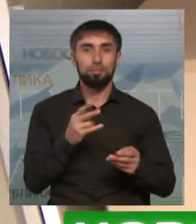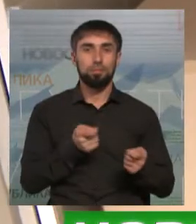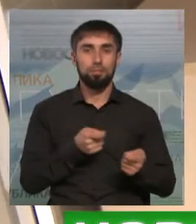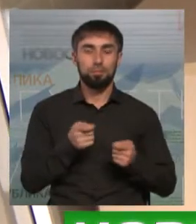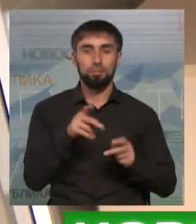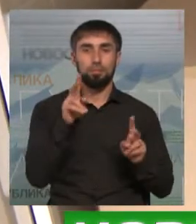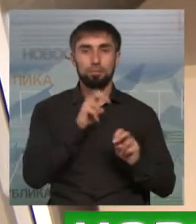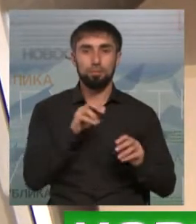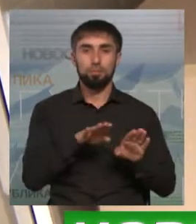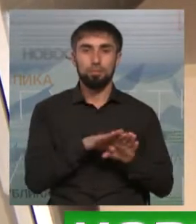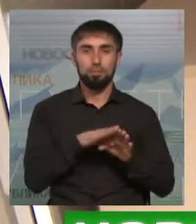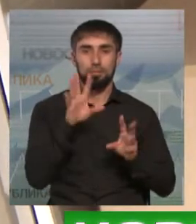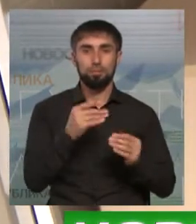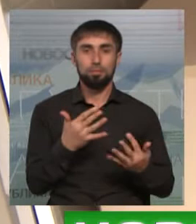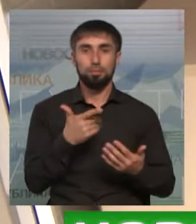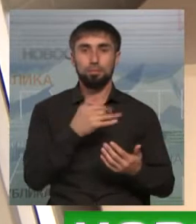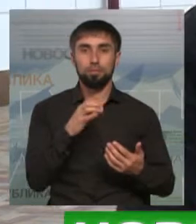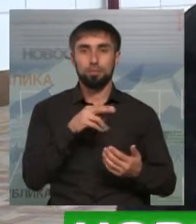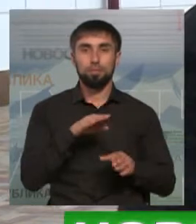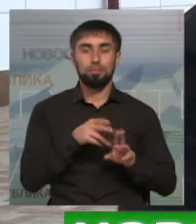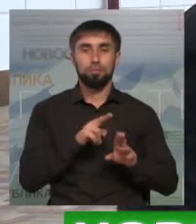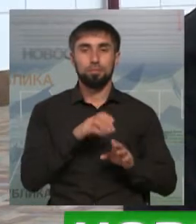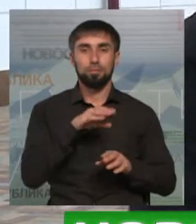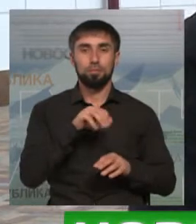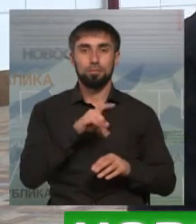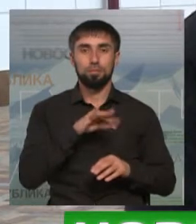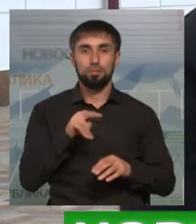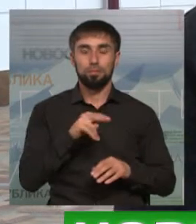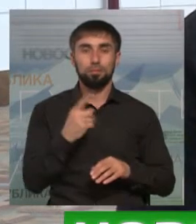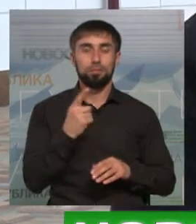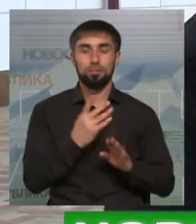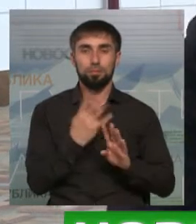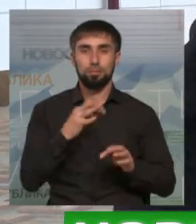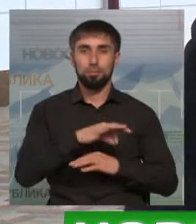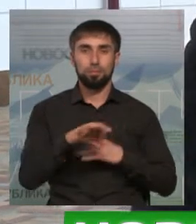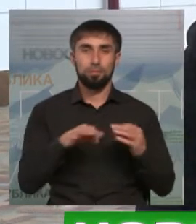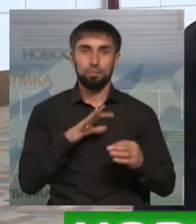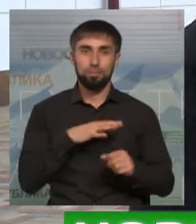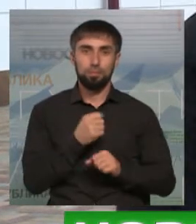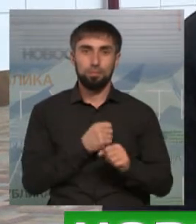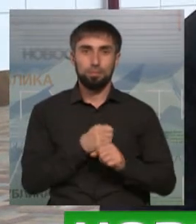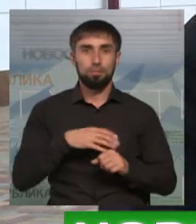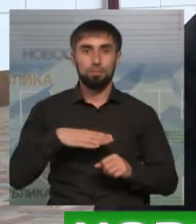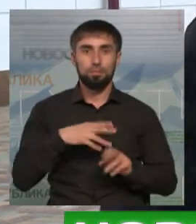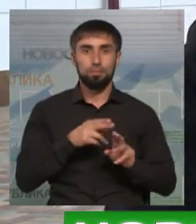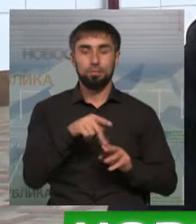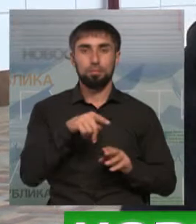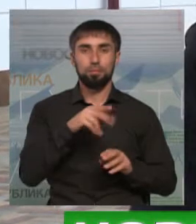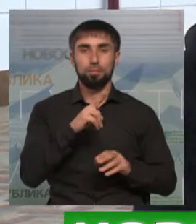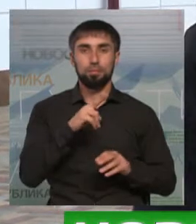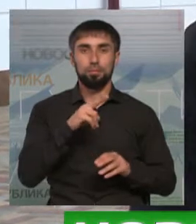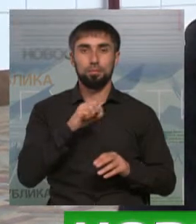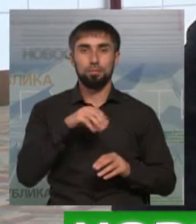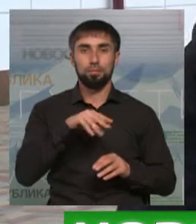проверяет соответствие всем требованиям госстандарта. Играл в проекте, котлован, фундаментный